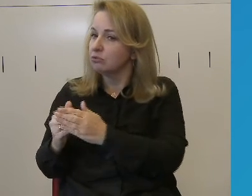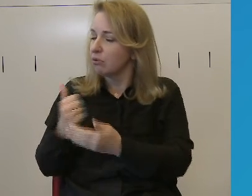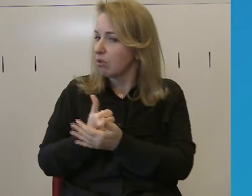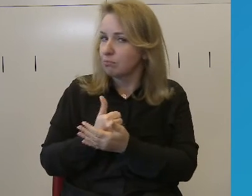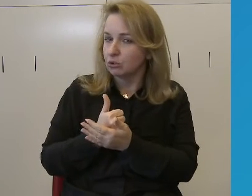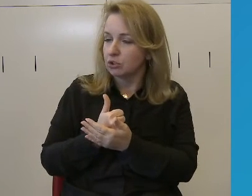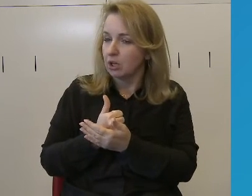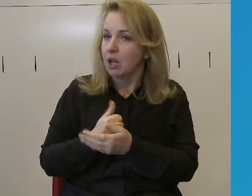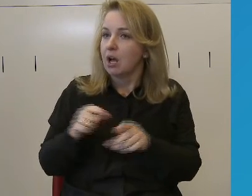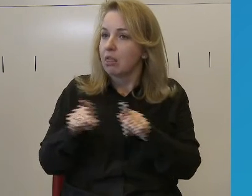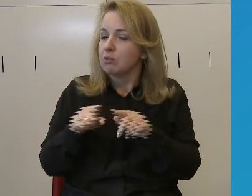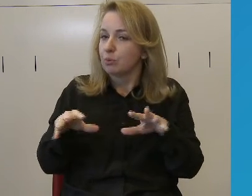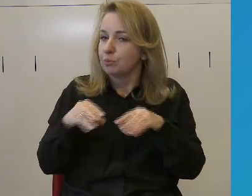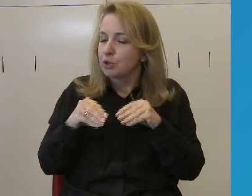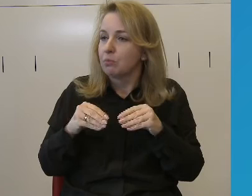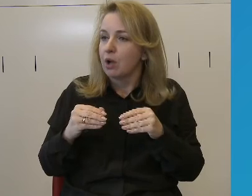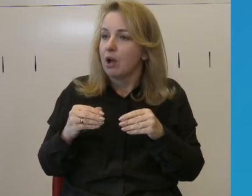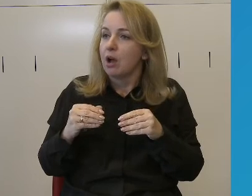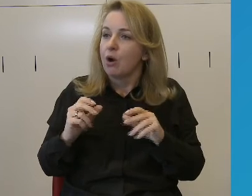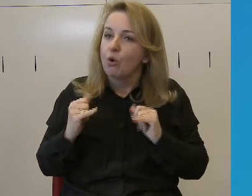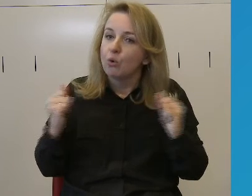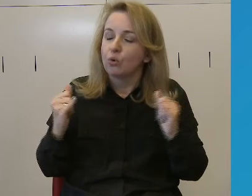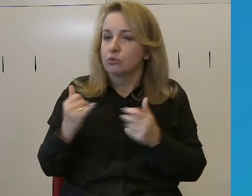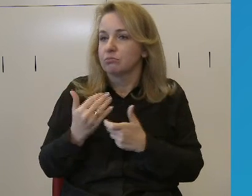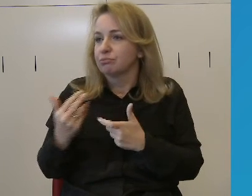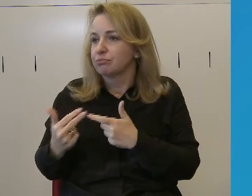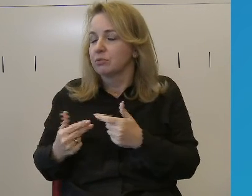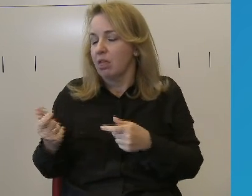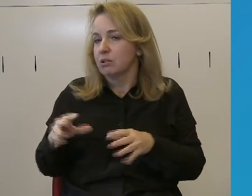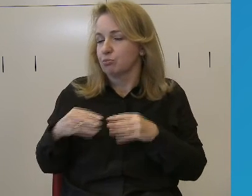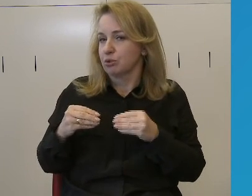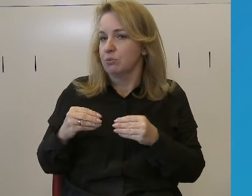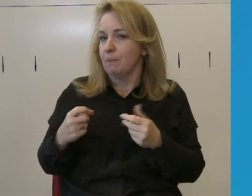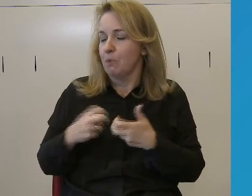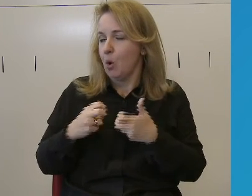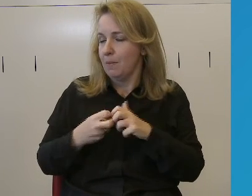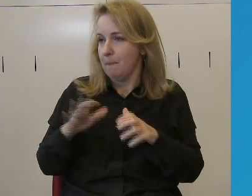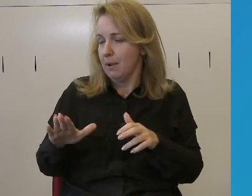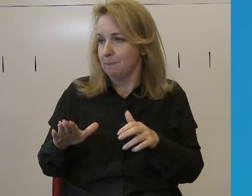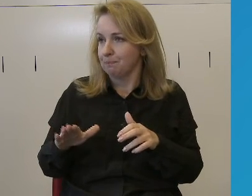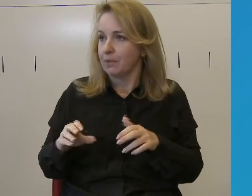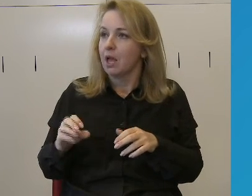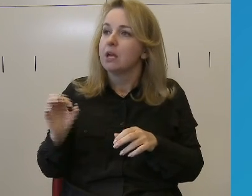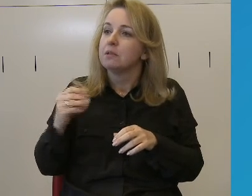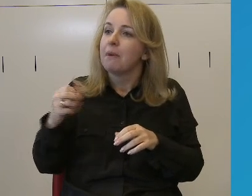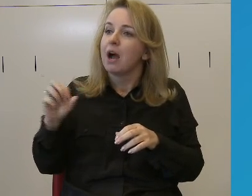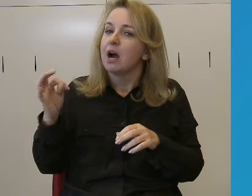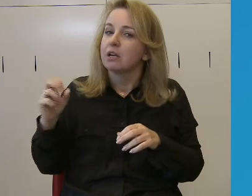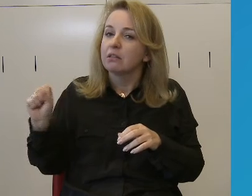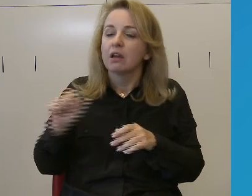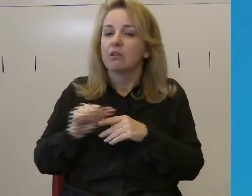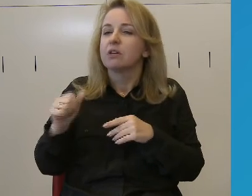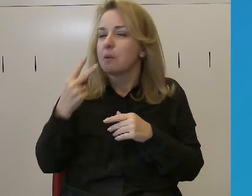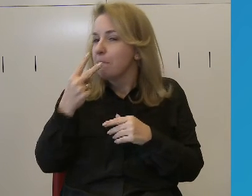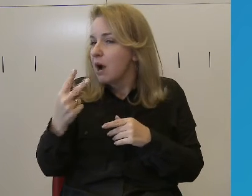do odbioru niektórych mediów. Wreszcie smart people to dostrzeżenie potencjału